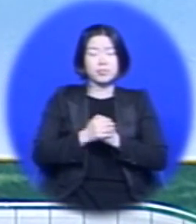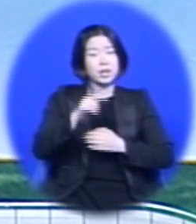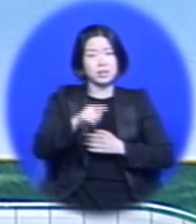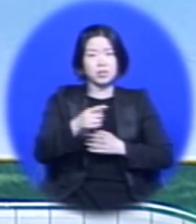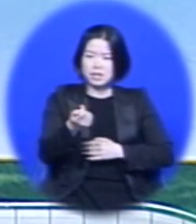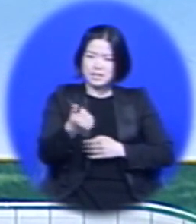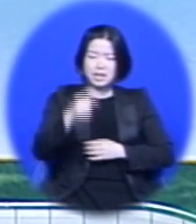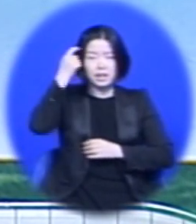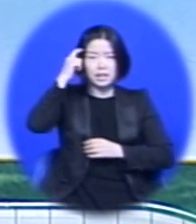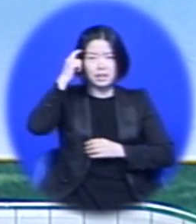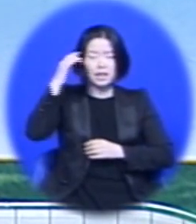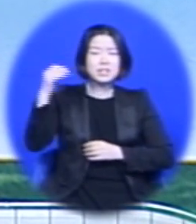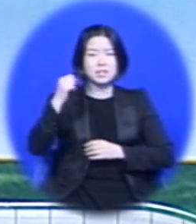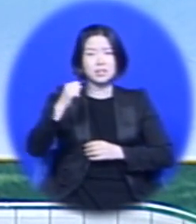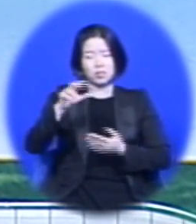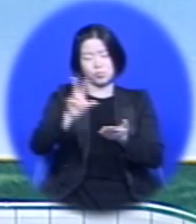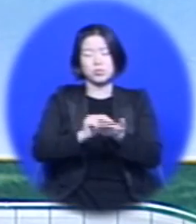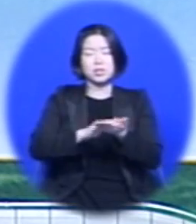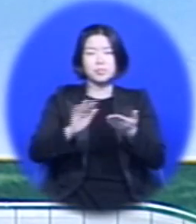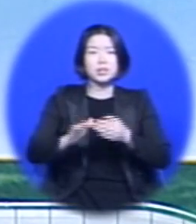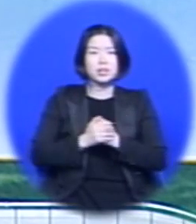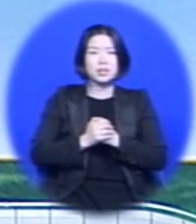그것을 작게 여기는 게 문제인 거죠.